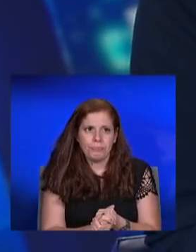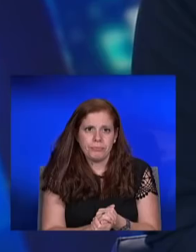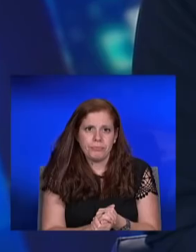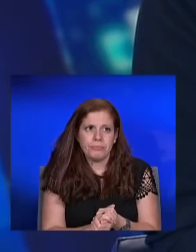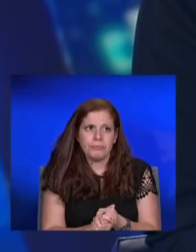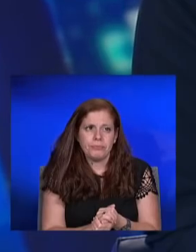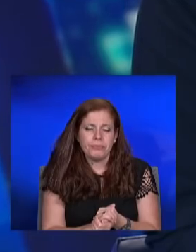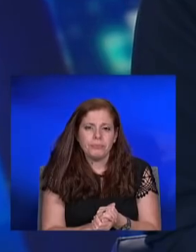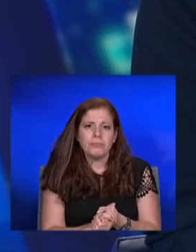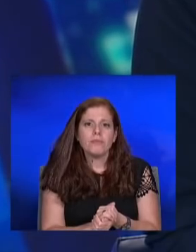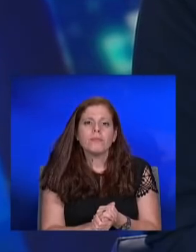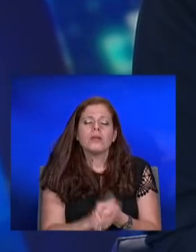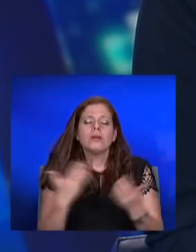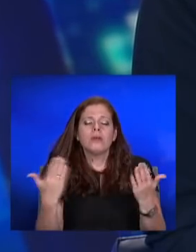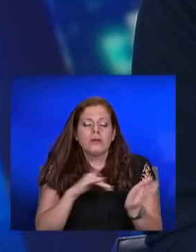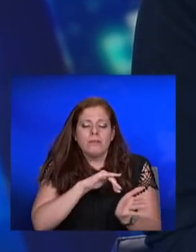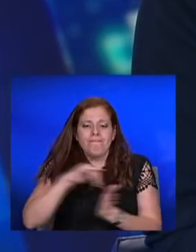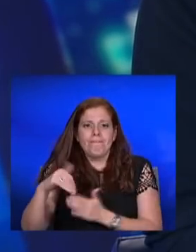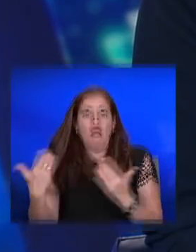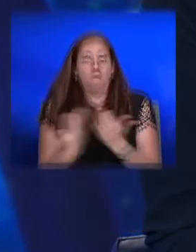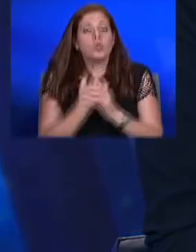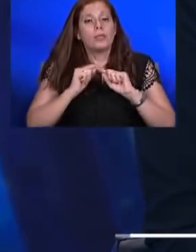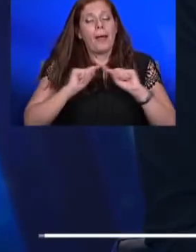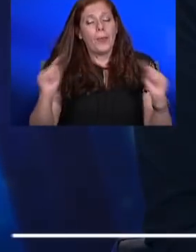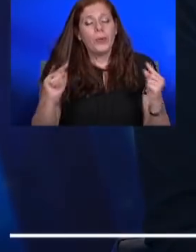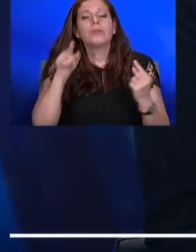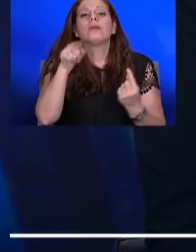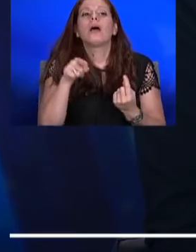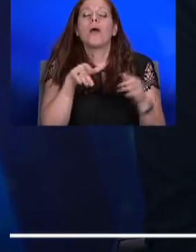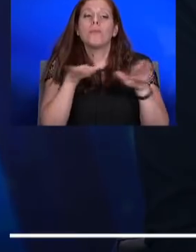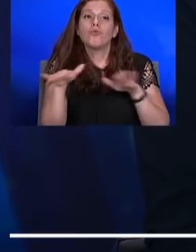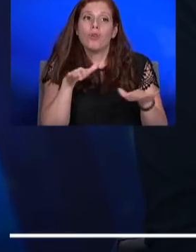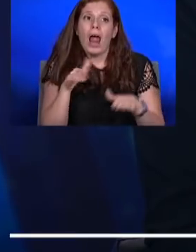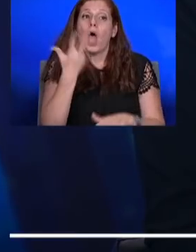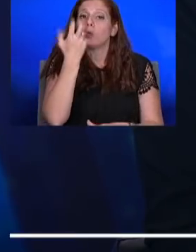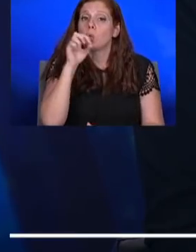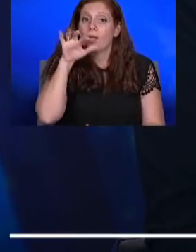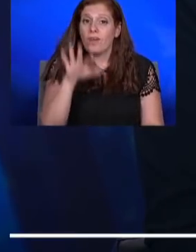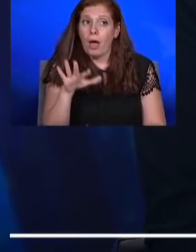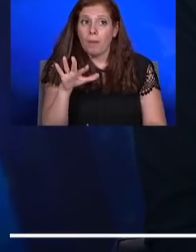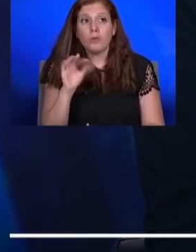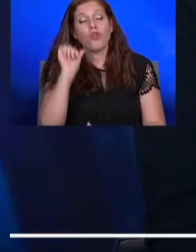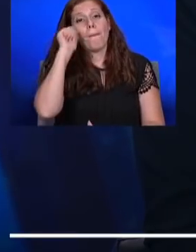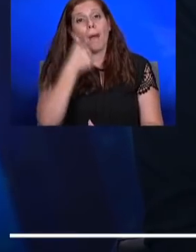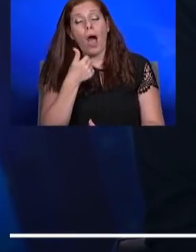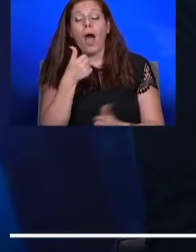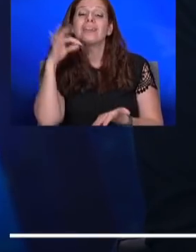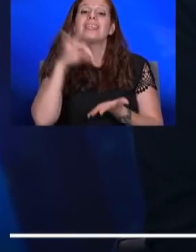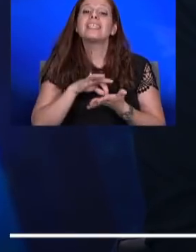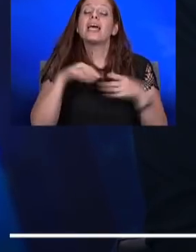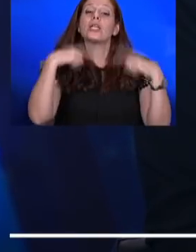חדשות אחרות, ממשלת האחדות הנוכחית, הממשלה 35, תציין מחר את יומה 67,